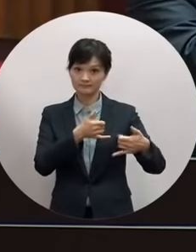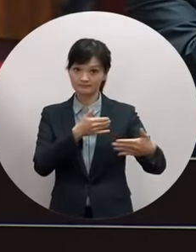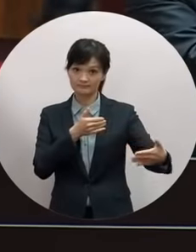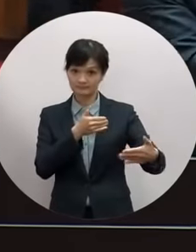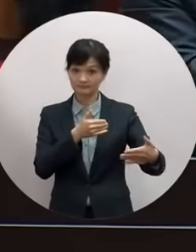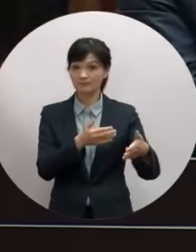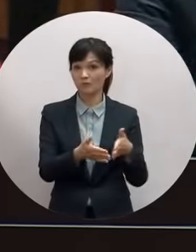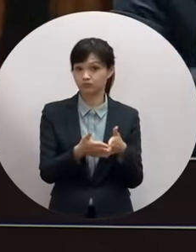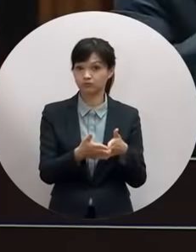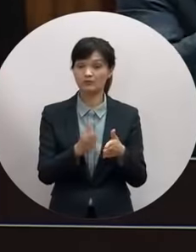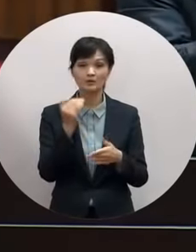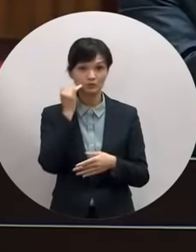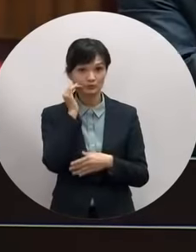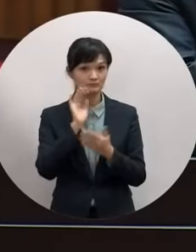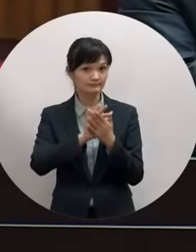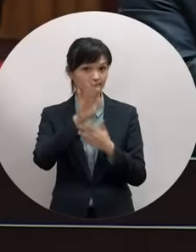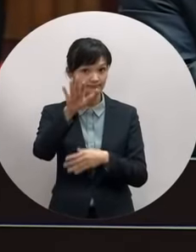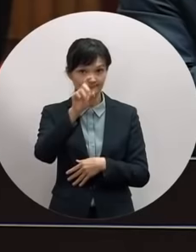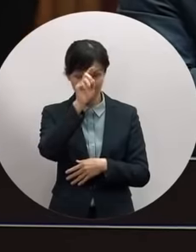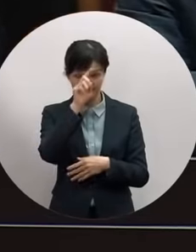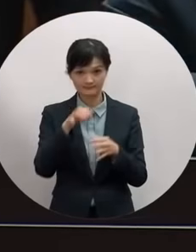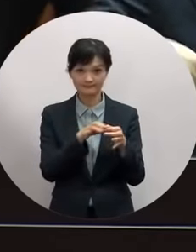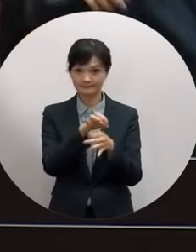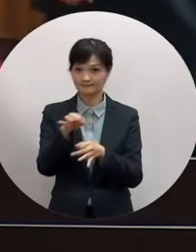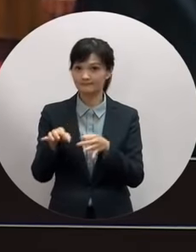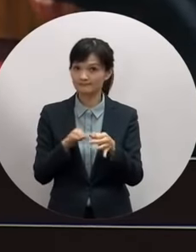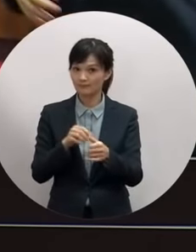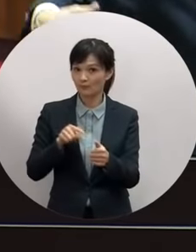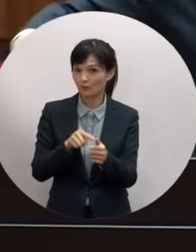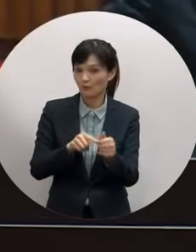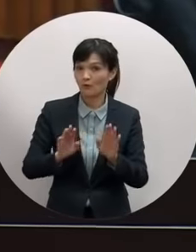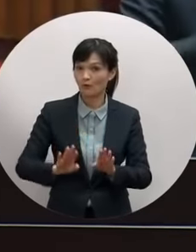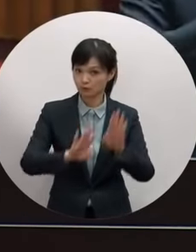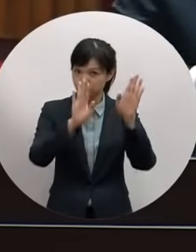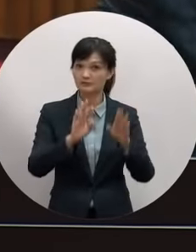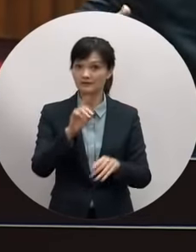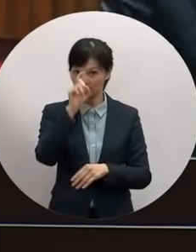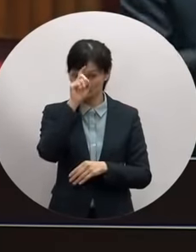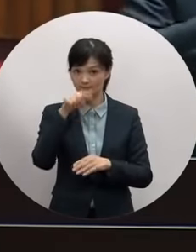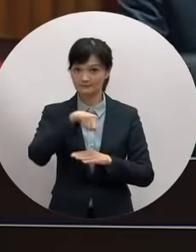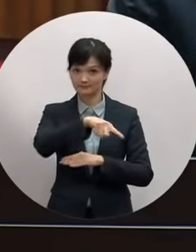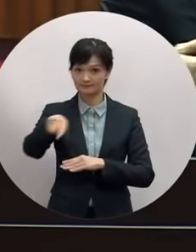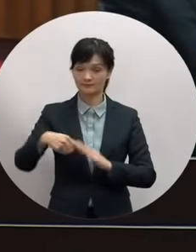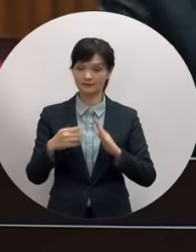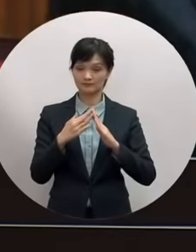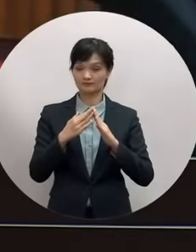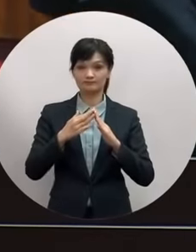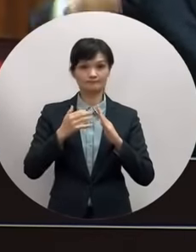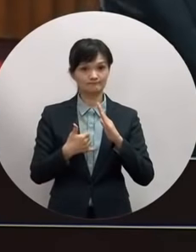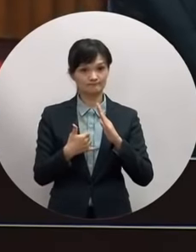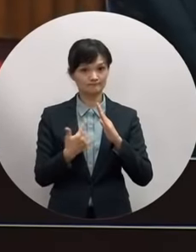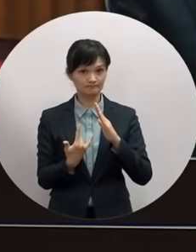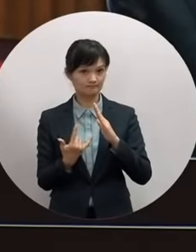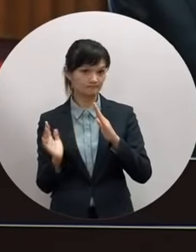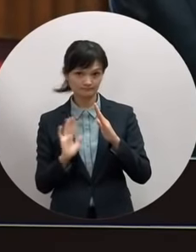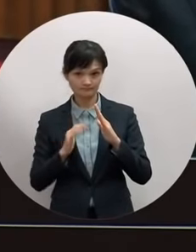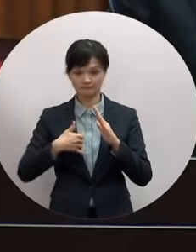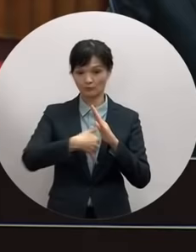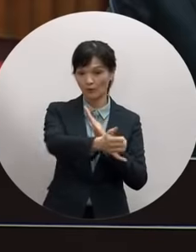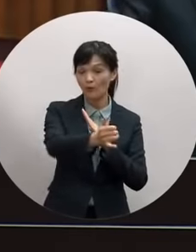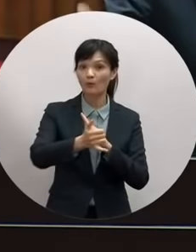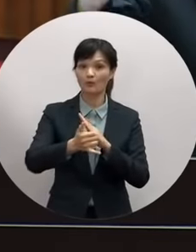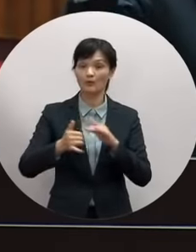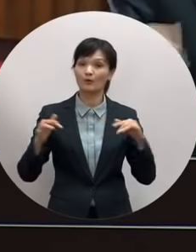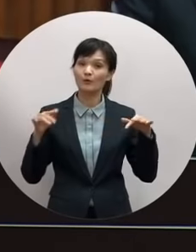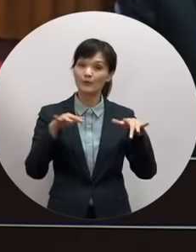但如果未来要刺激消费的时候，那是叫大家尽量出来，尽量消费，大家要蜂拥而